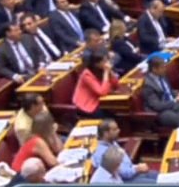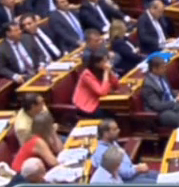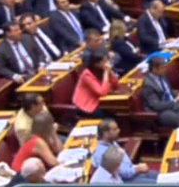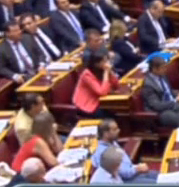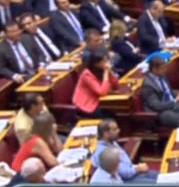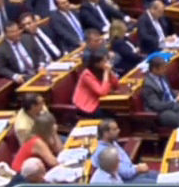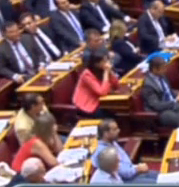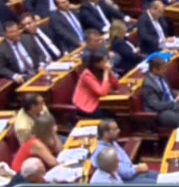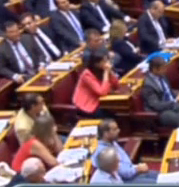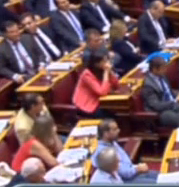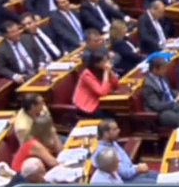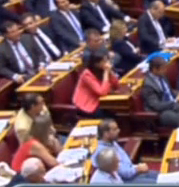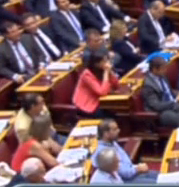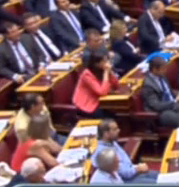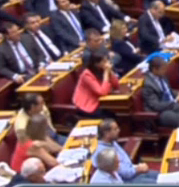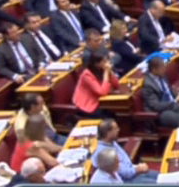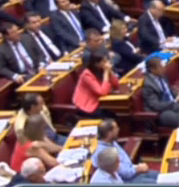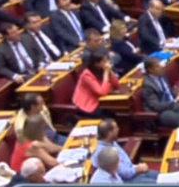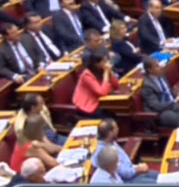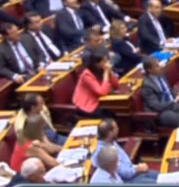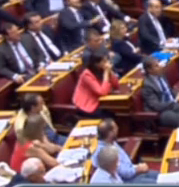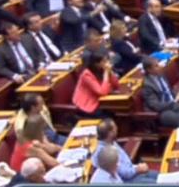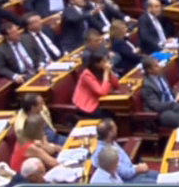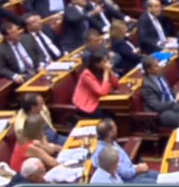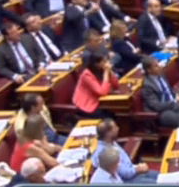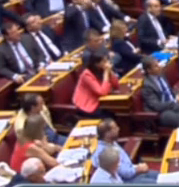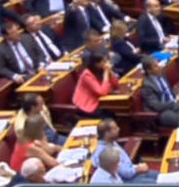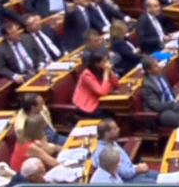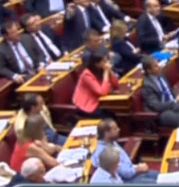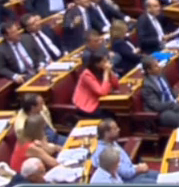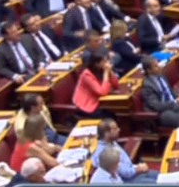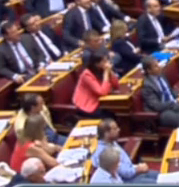Κύριε Γεωργιάδη, εντάξει. Συνεχίστε.